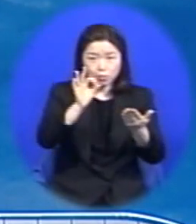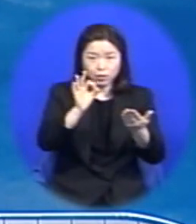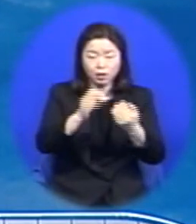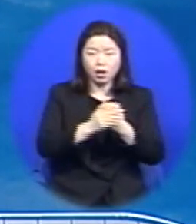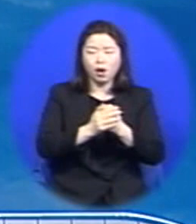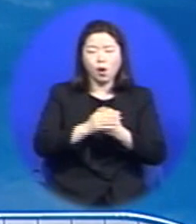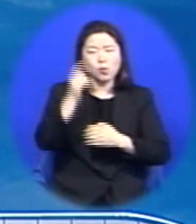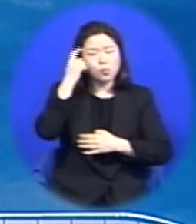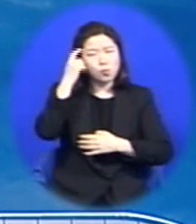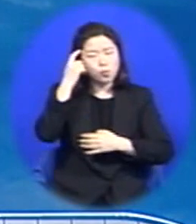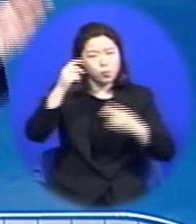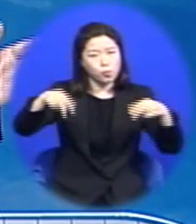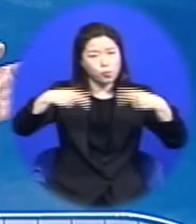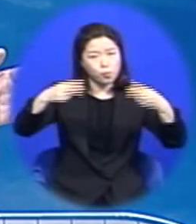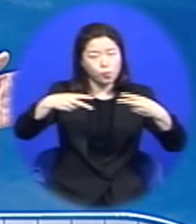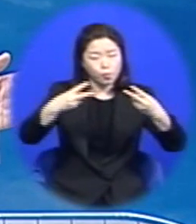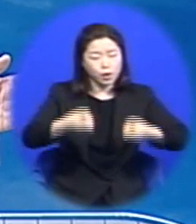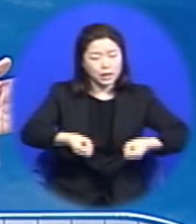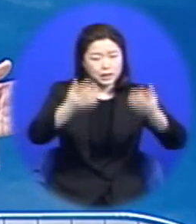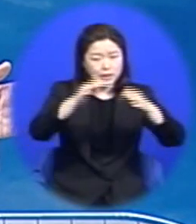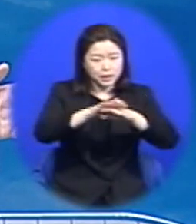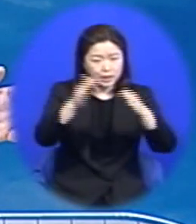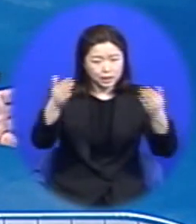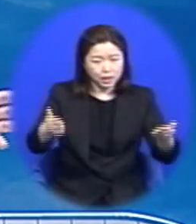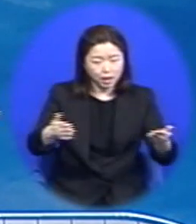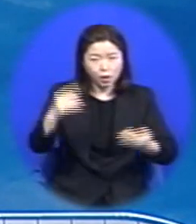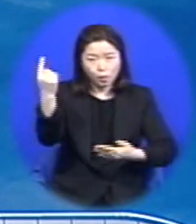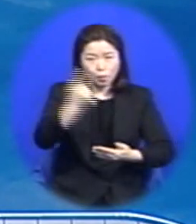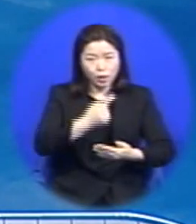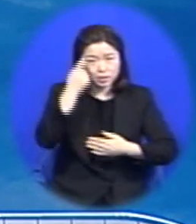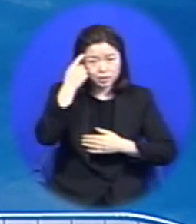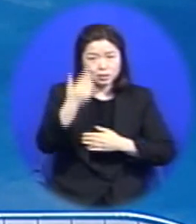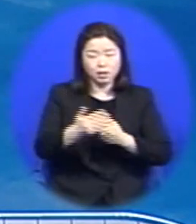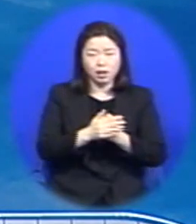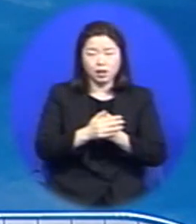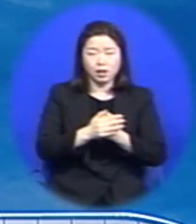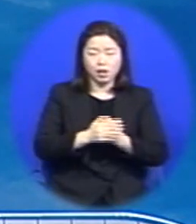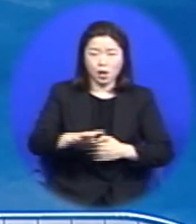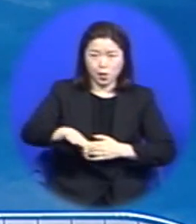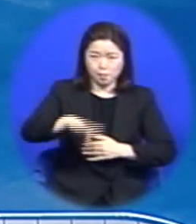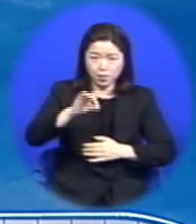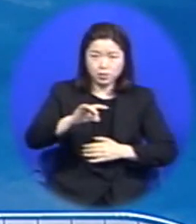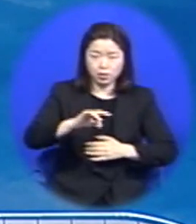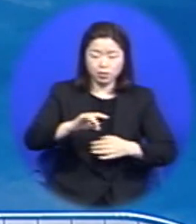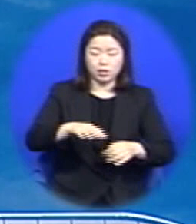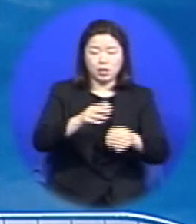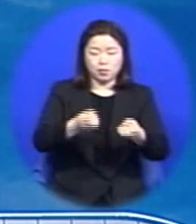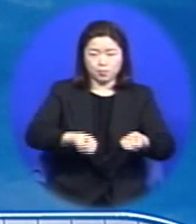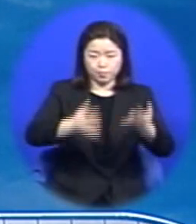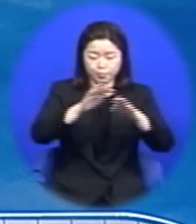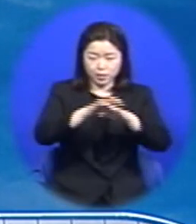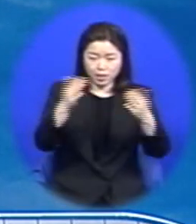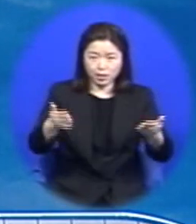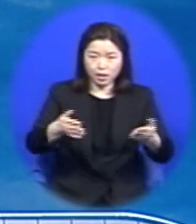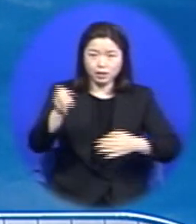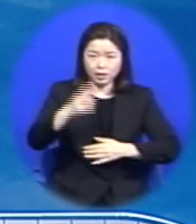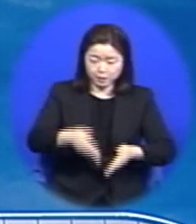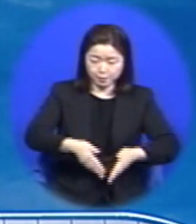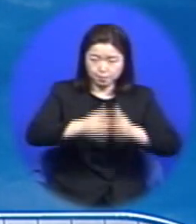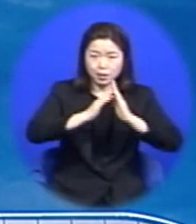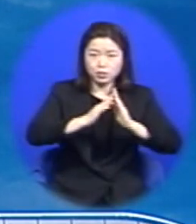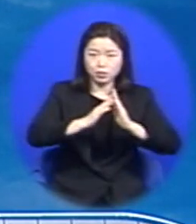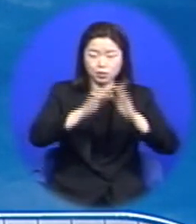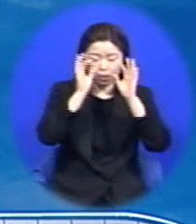어째서 엘리야의 제단에 불이 임했는가? 제단이 먼저 수축이 되었다는 것을 보았습니다.